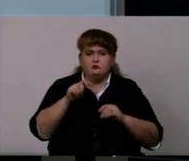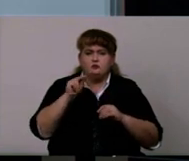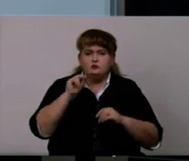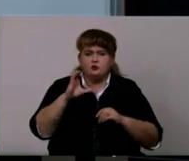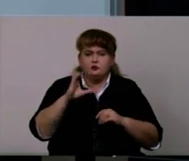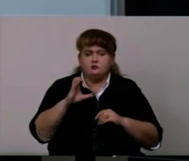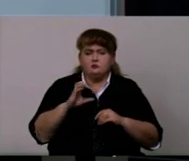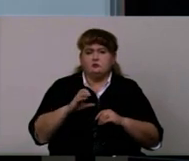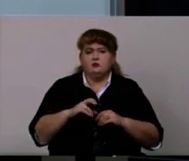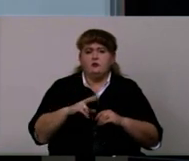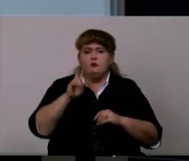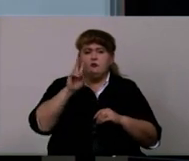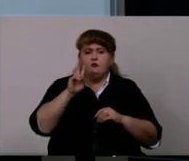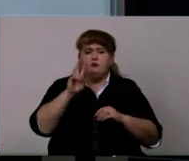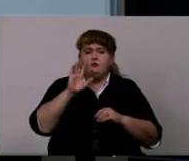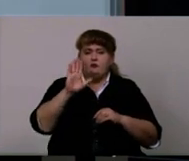час. V2